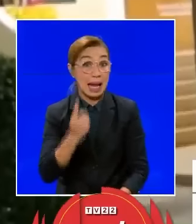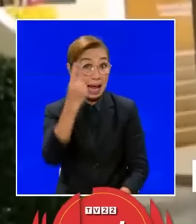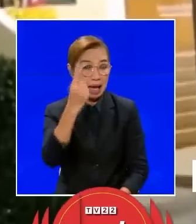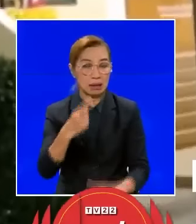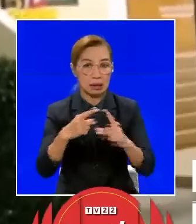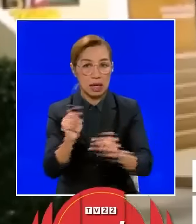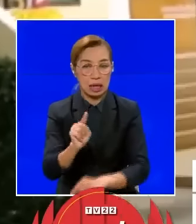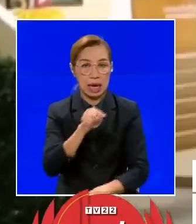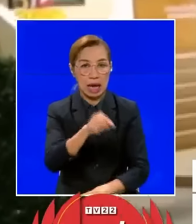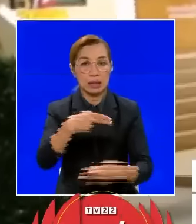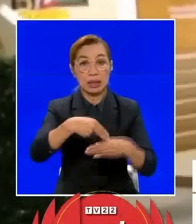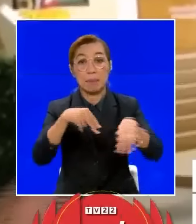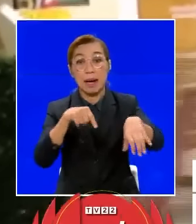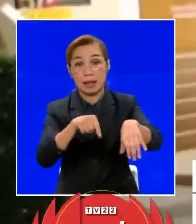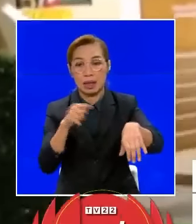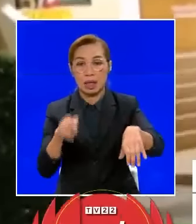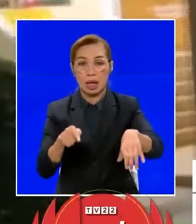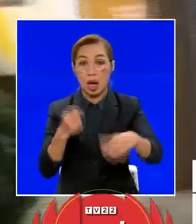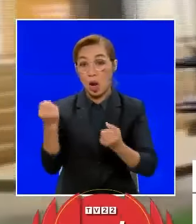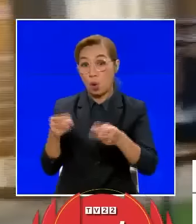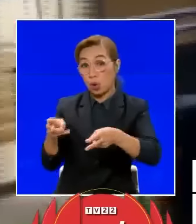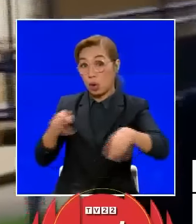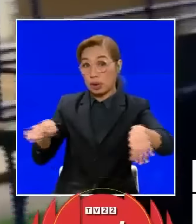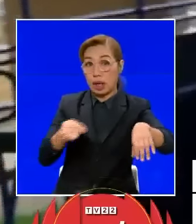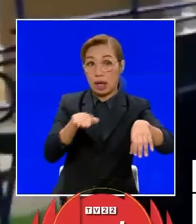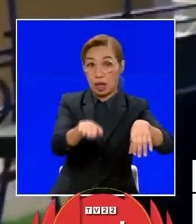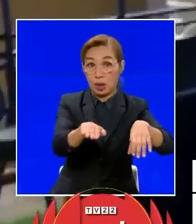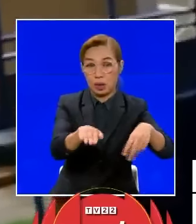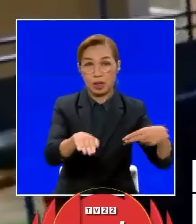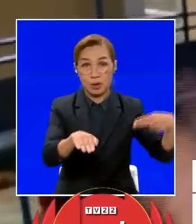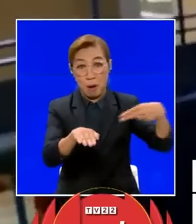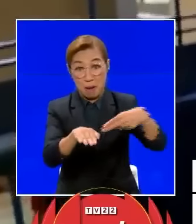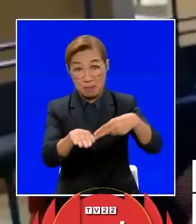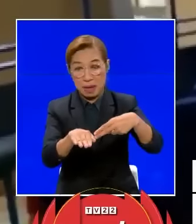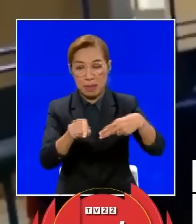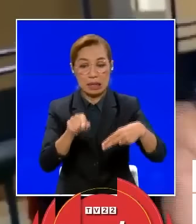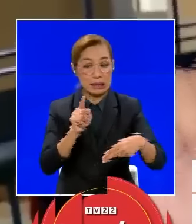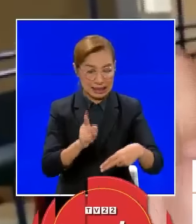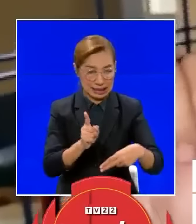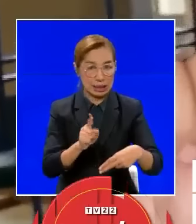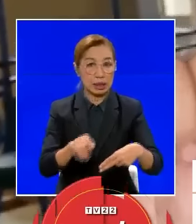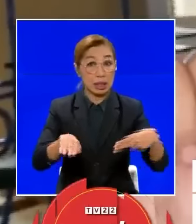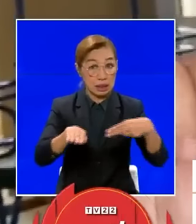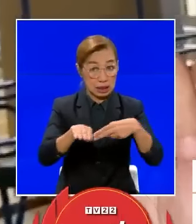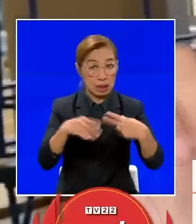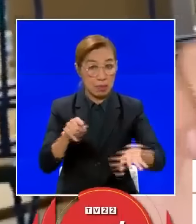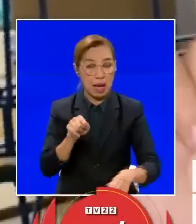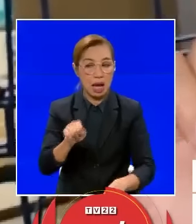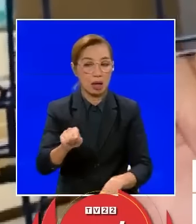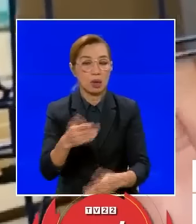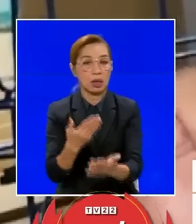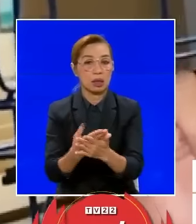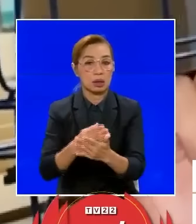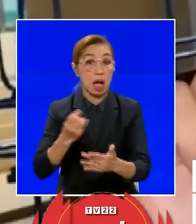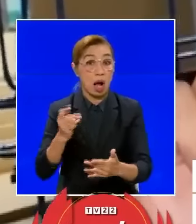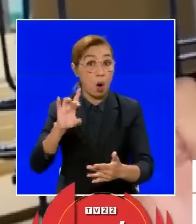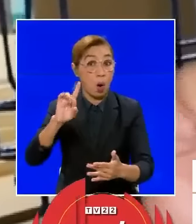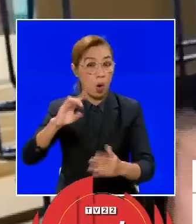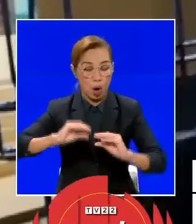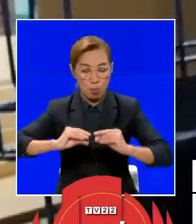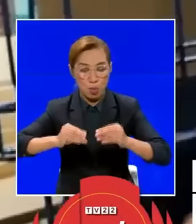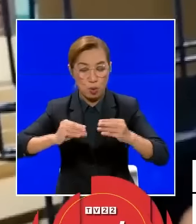ดคือเด็กปั๊มเติมน้ำมันให้รถคันนี้เนาะ ครับ แล้วก็เขาเติมเนี่ยเขาเอาแบงค์ร้อยอ่ะม้วนเป็นวงกลม